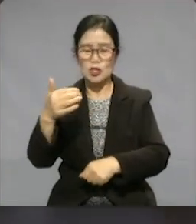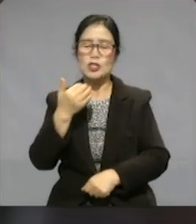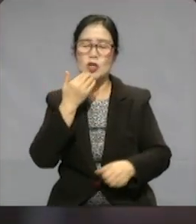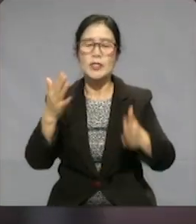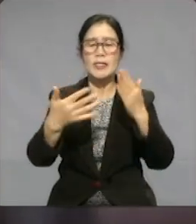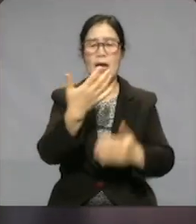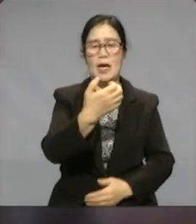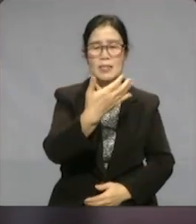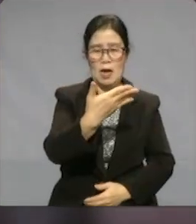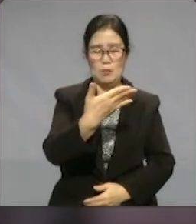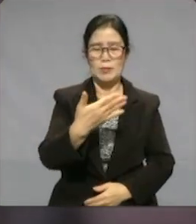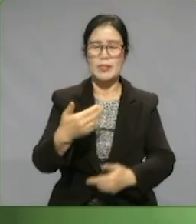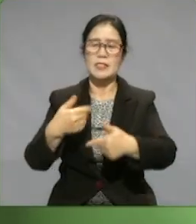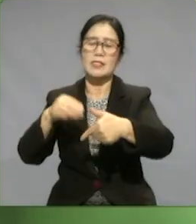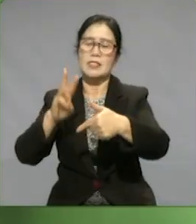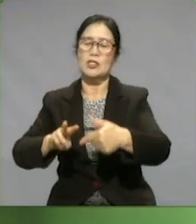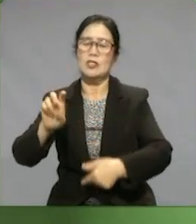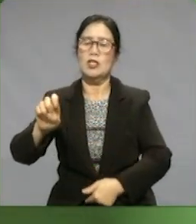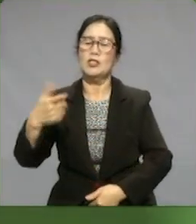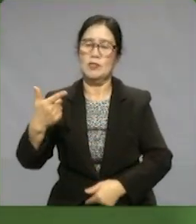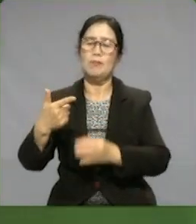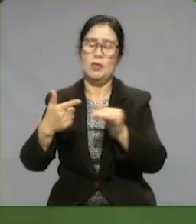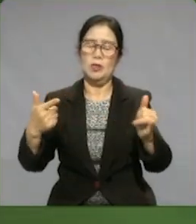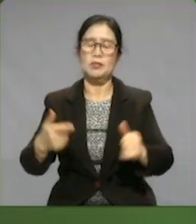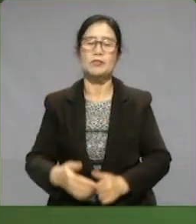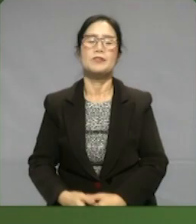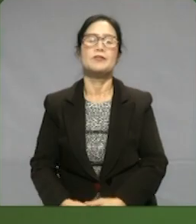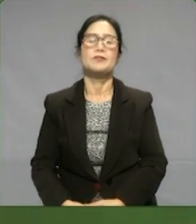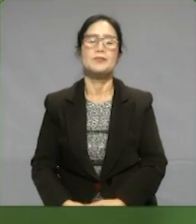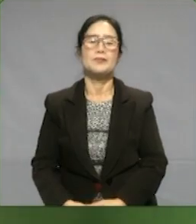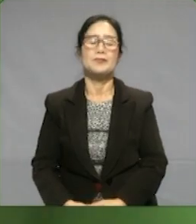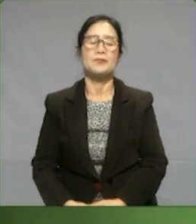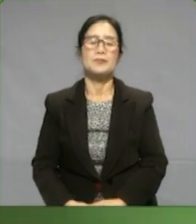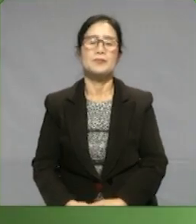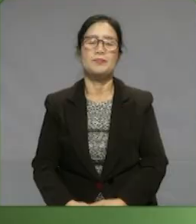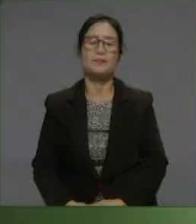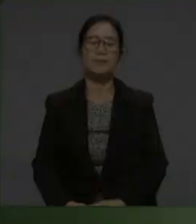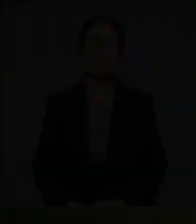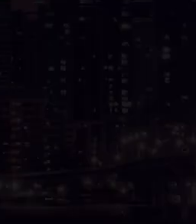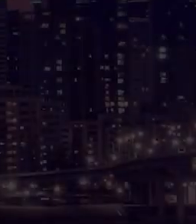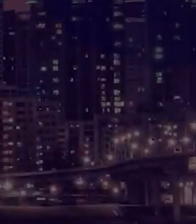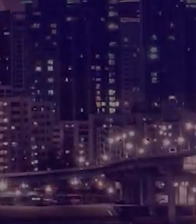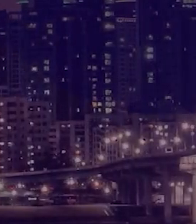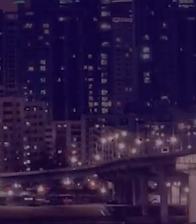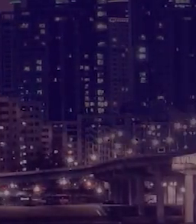99명, 인천 16명입니다. OBS 뉴스 이정현입니다.